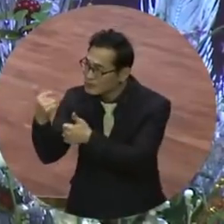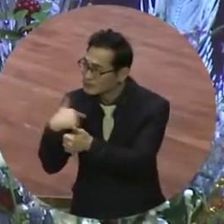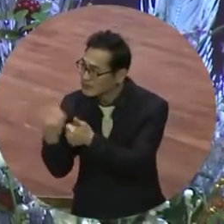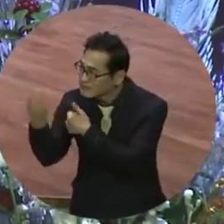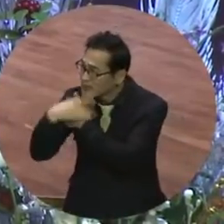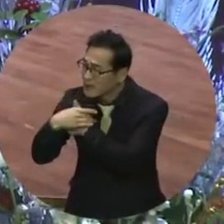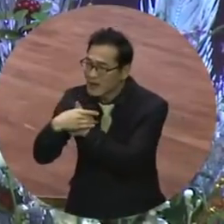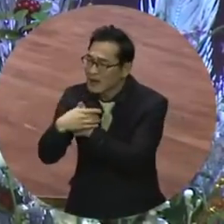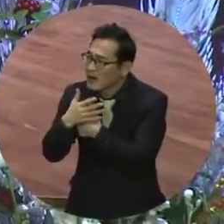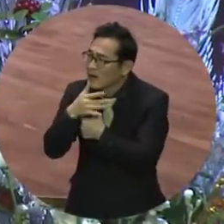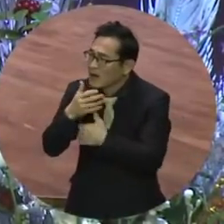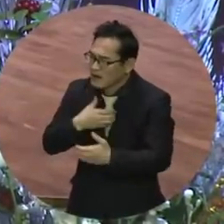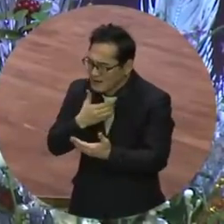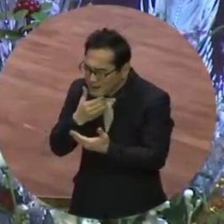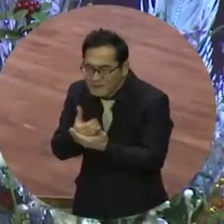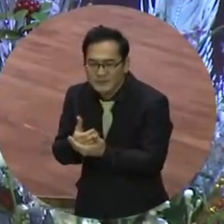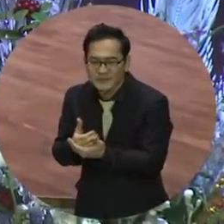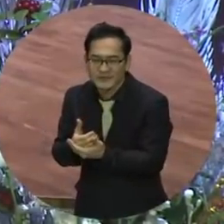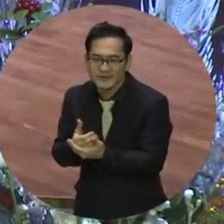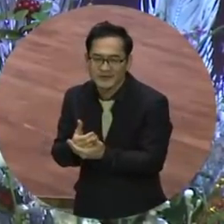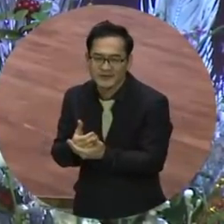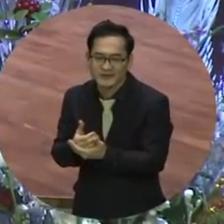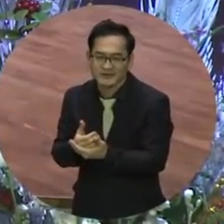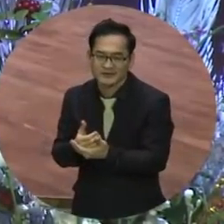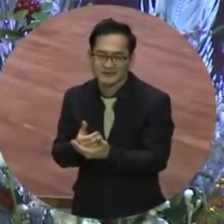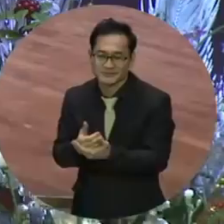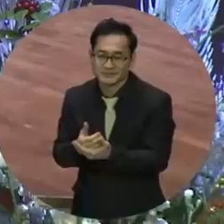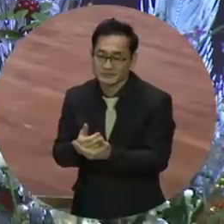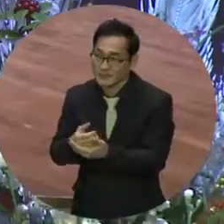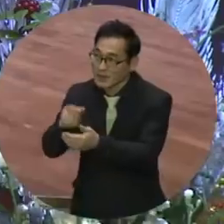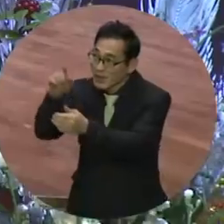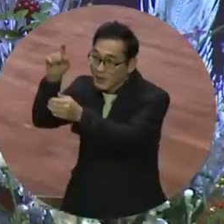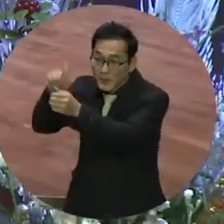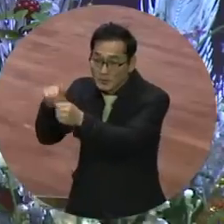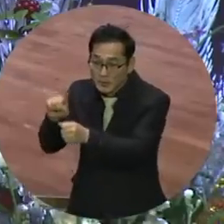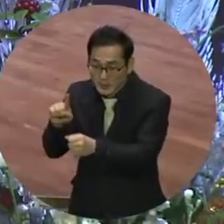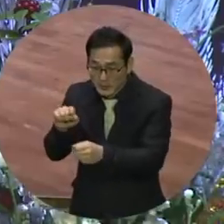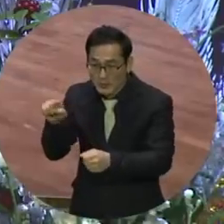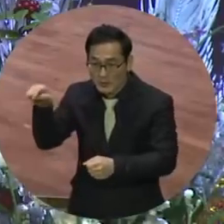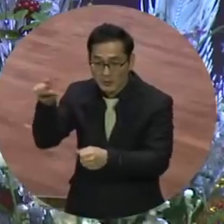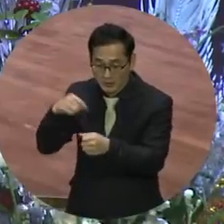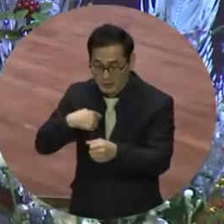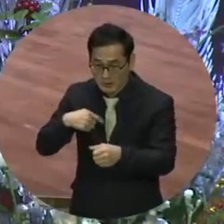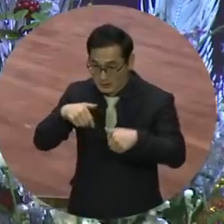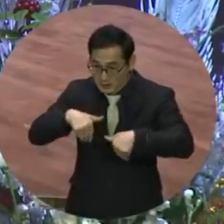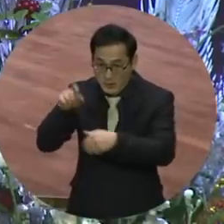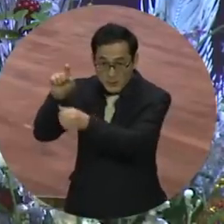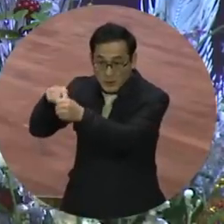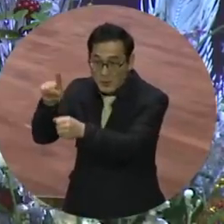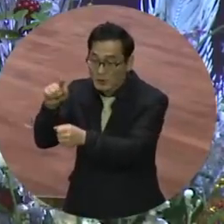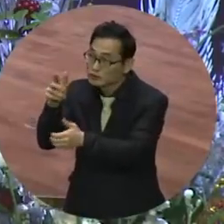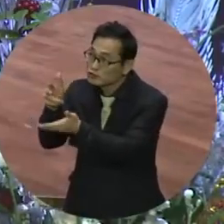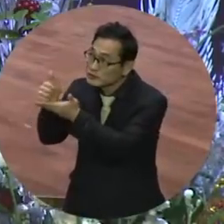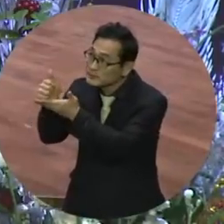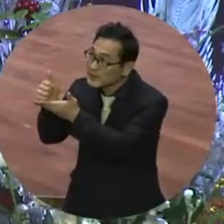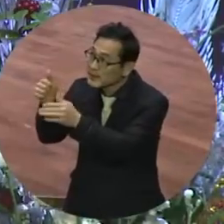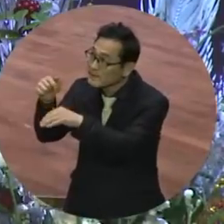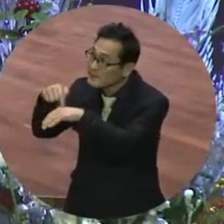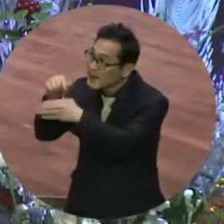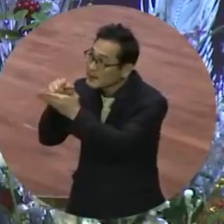가장 큰 목적이 뭐냐? 주인의 마음을 읽어야 돼. 주인의 마음을